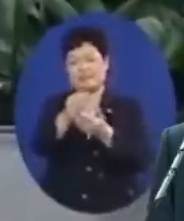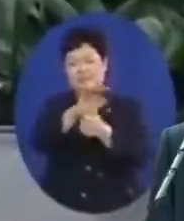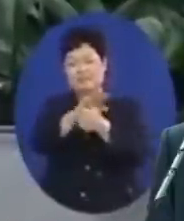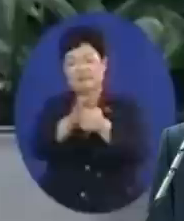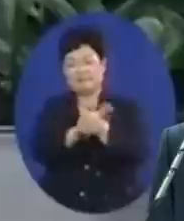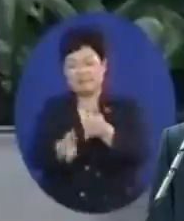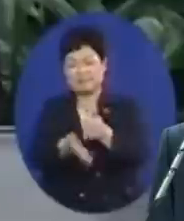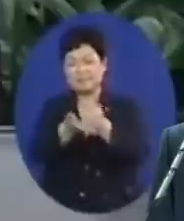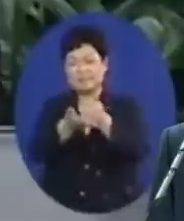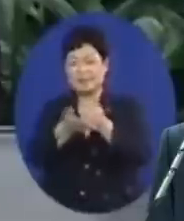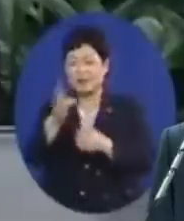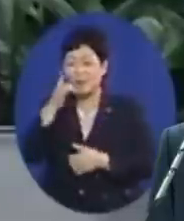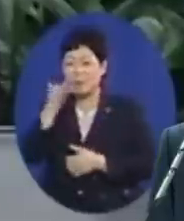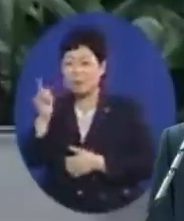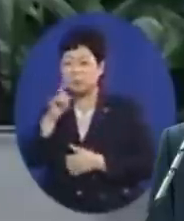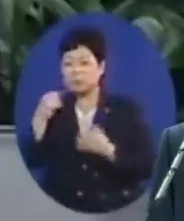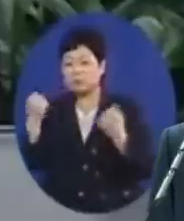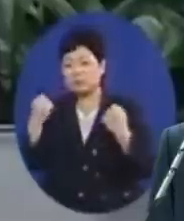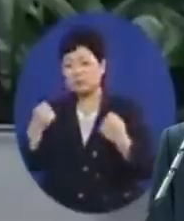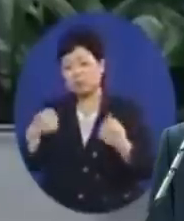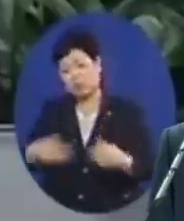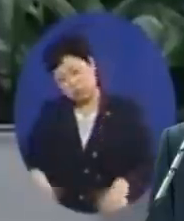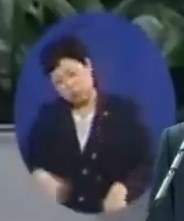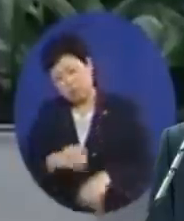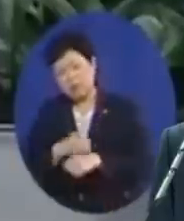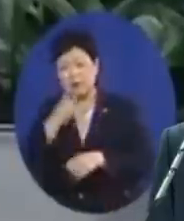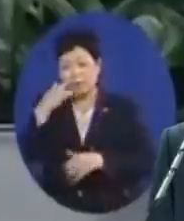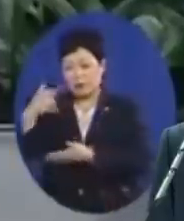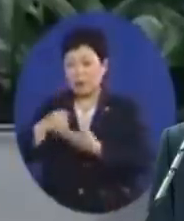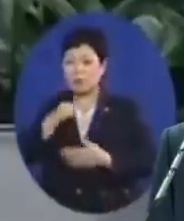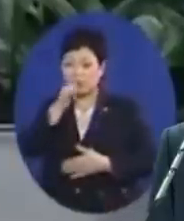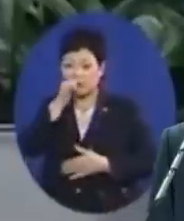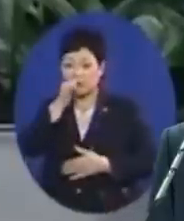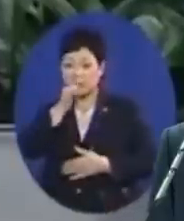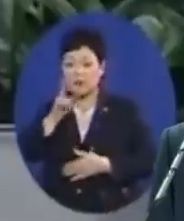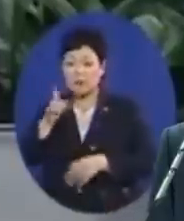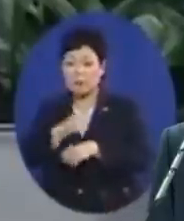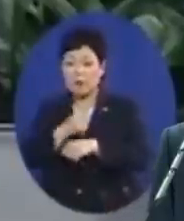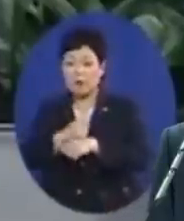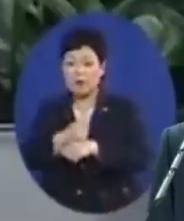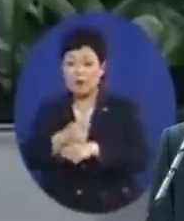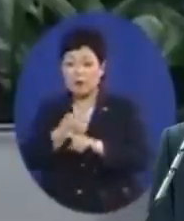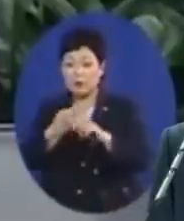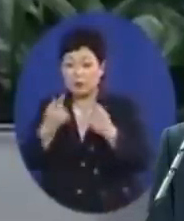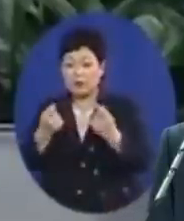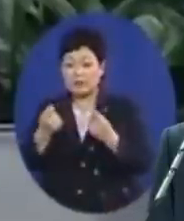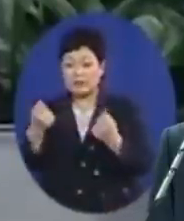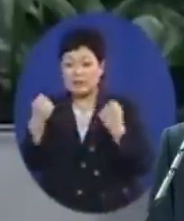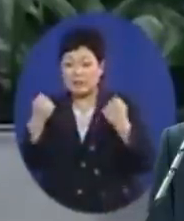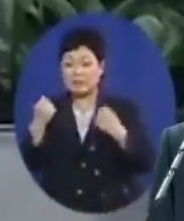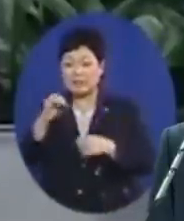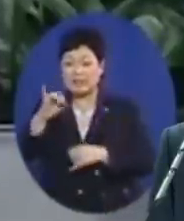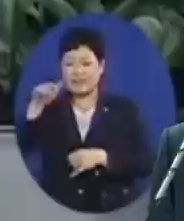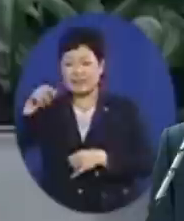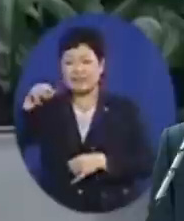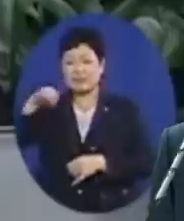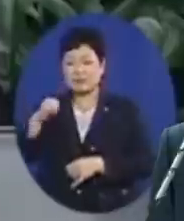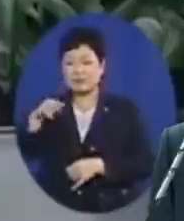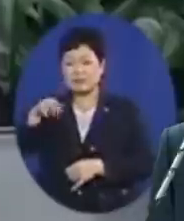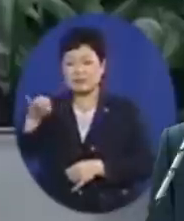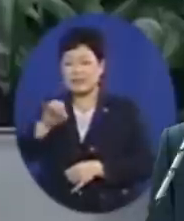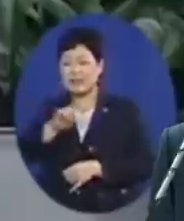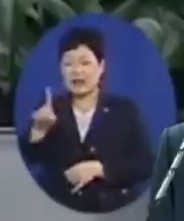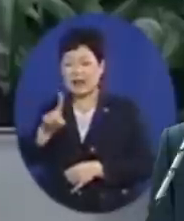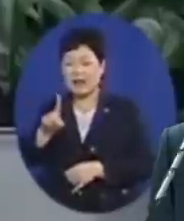그러면 부모가 무슨 힘이 있냐? 부모가 가지고 있는 것은 익수시아입니다. 똑같은 힘이라도 익수시아,